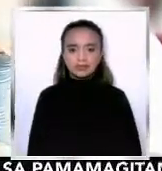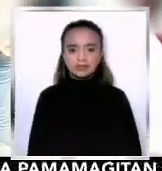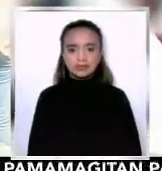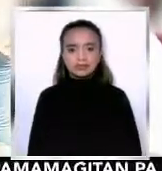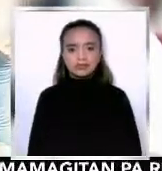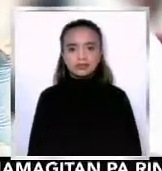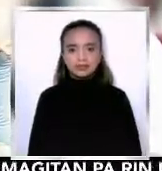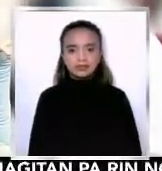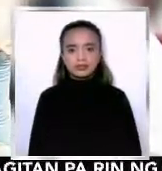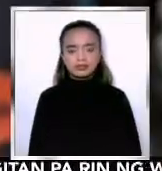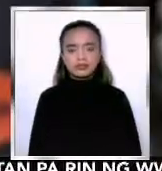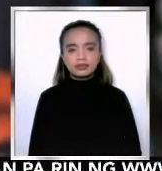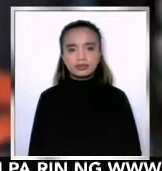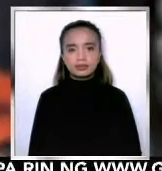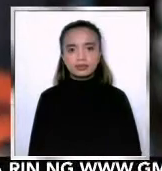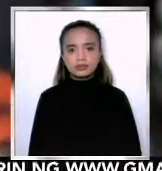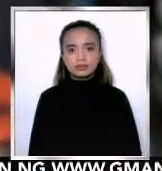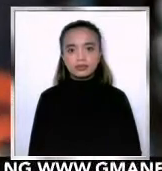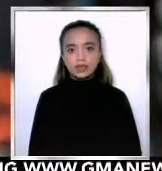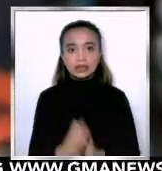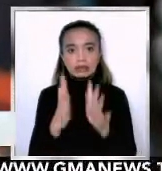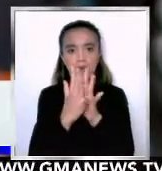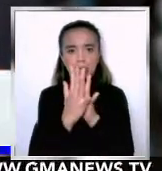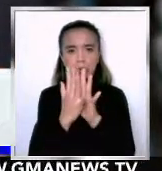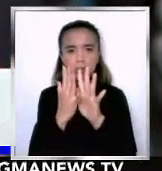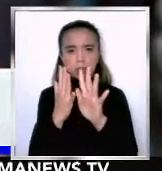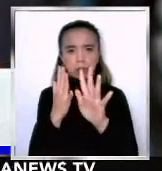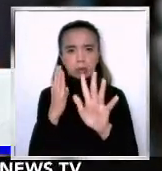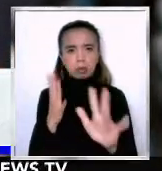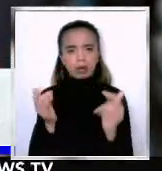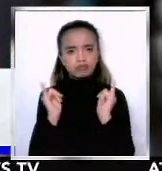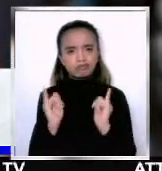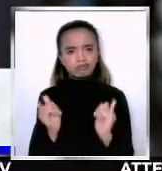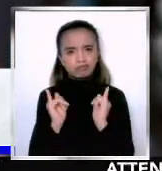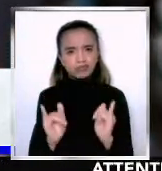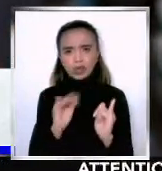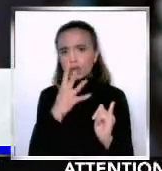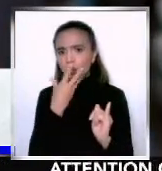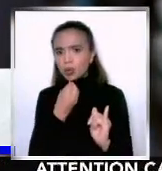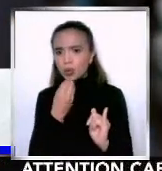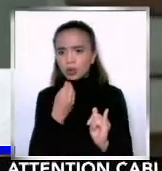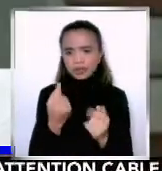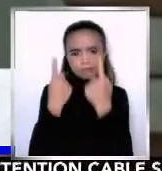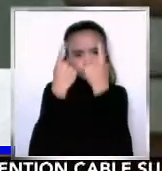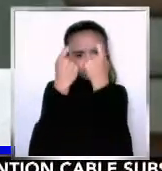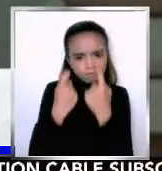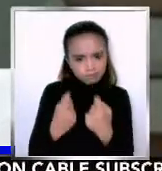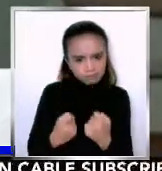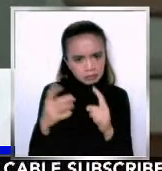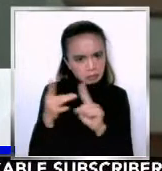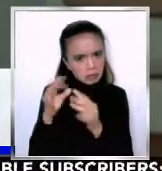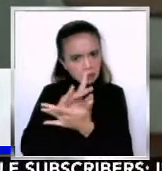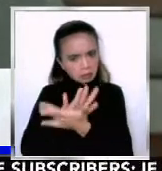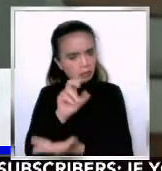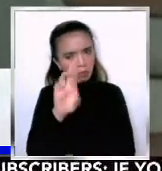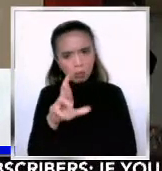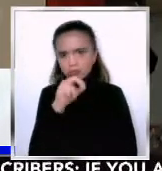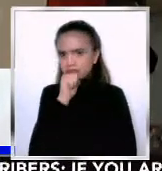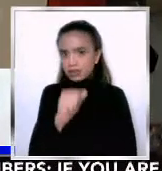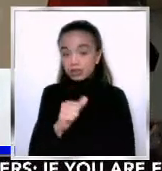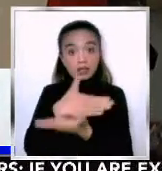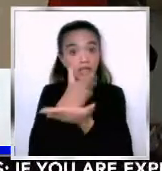Halos hindi maubos-ubos ang pila sa iba't ibang testing center na mga nais magpasuri kung COVID positive ba sila o hindi. Pero ang ilan sa mga testing